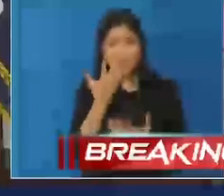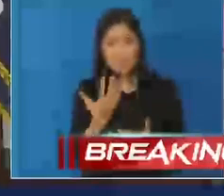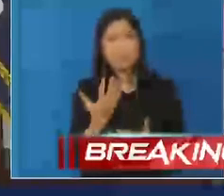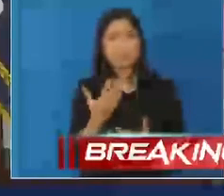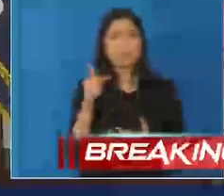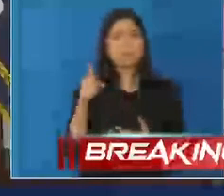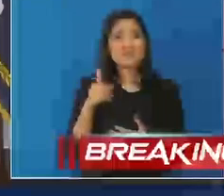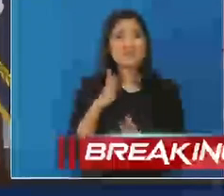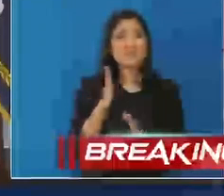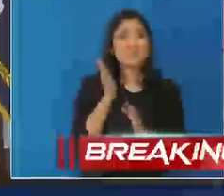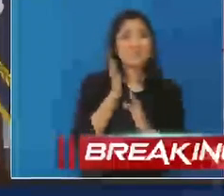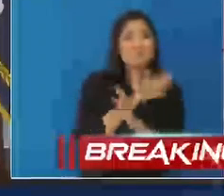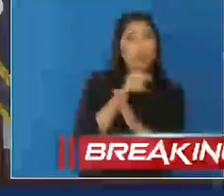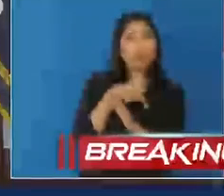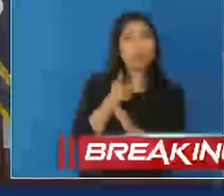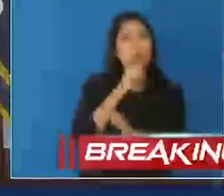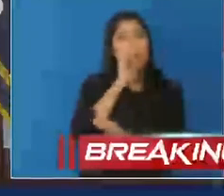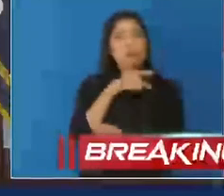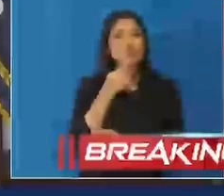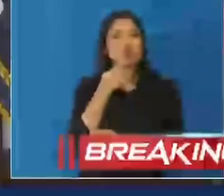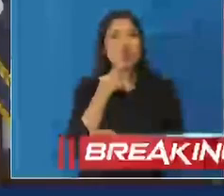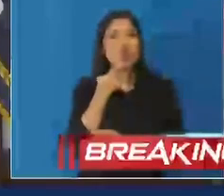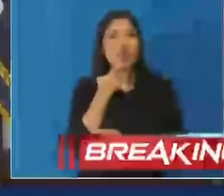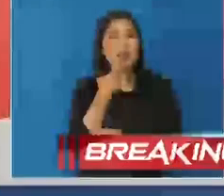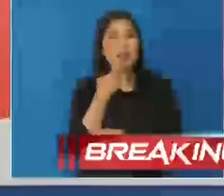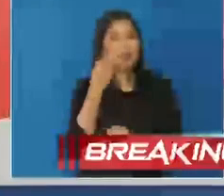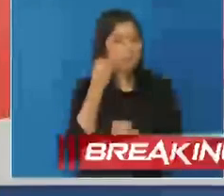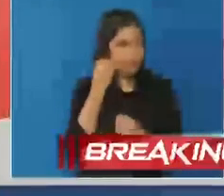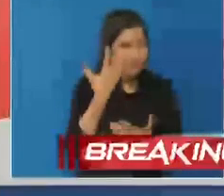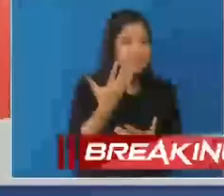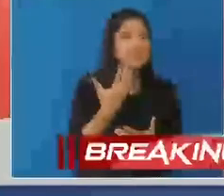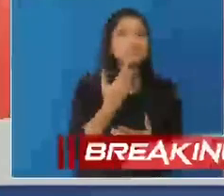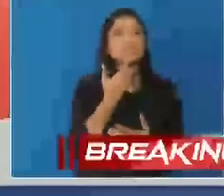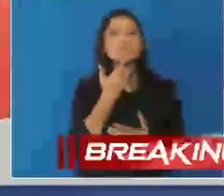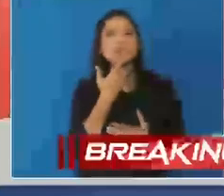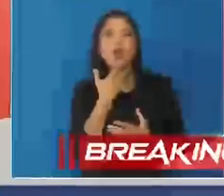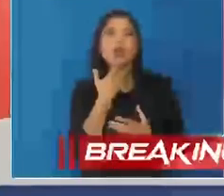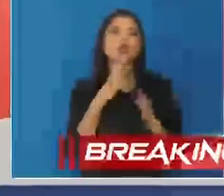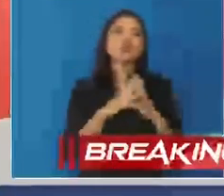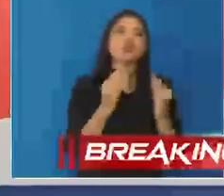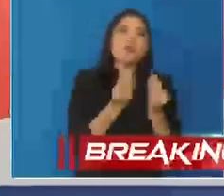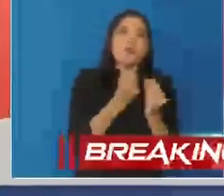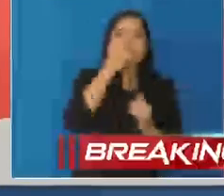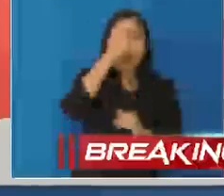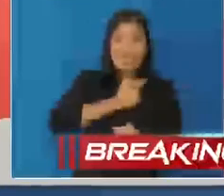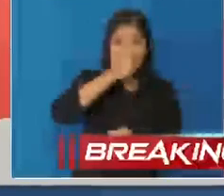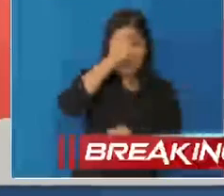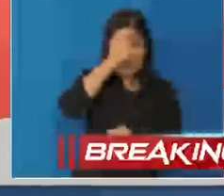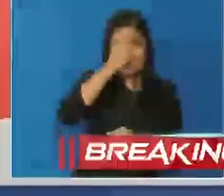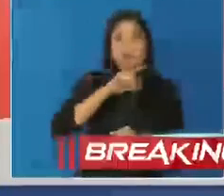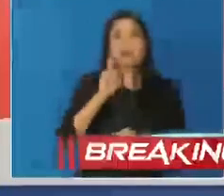saya akan menyampaikan update kasus yang kemudian kita catat terhitung sejak tanggal 26